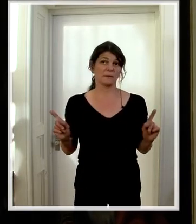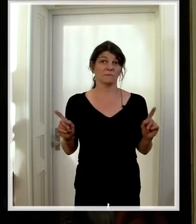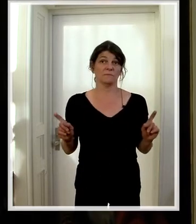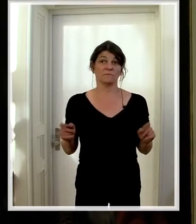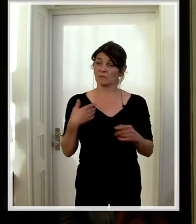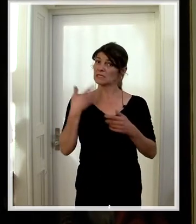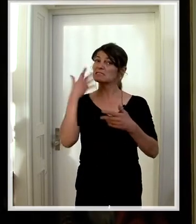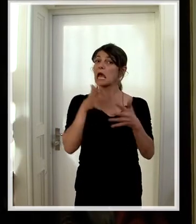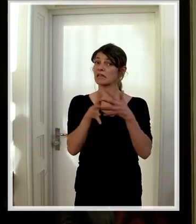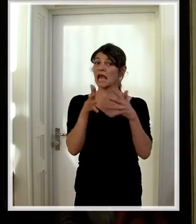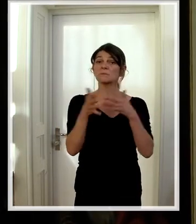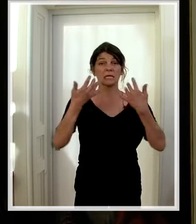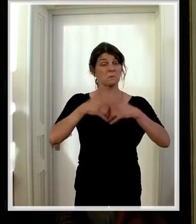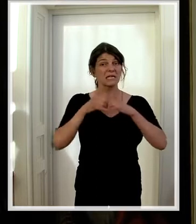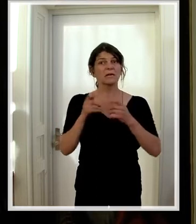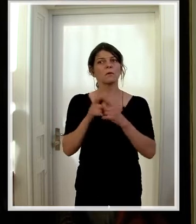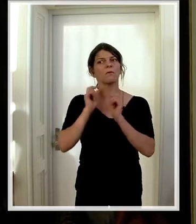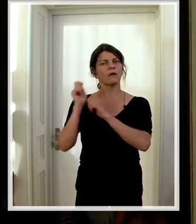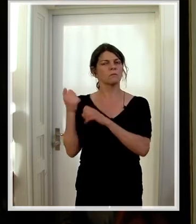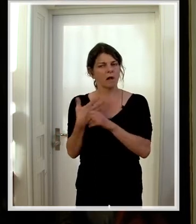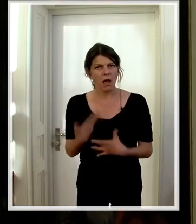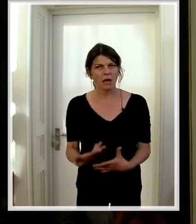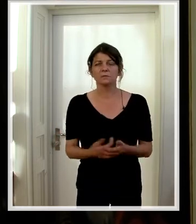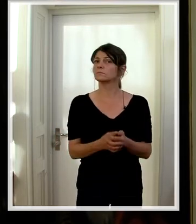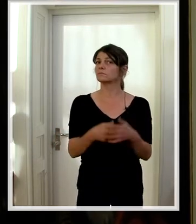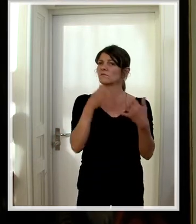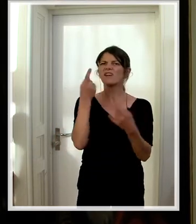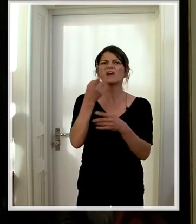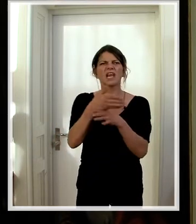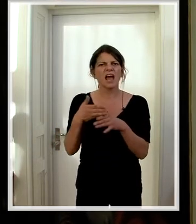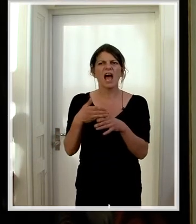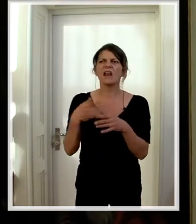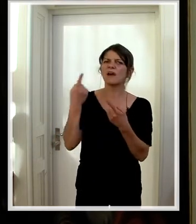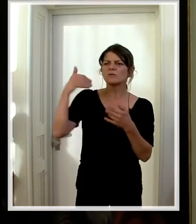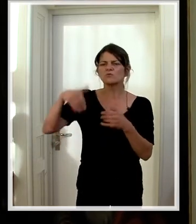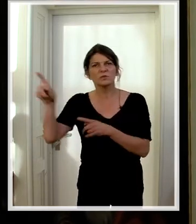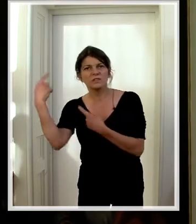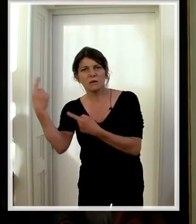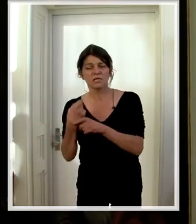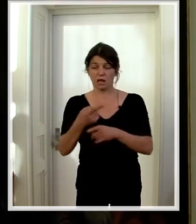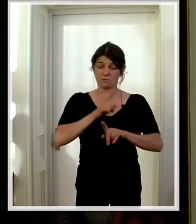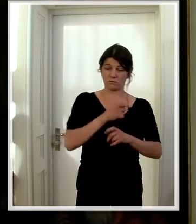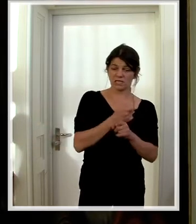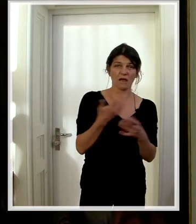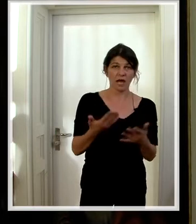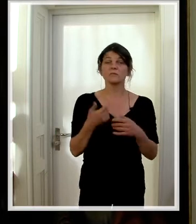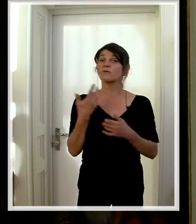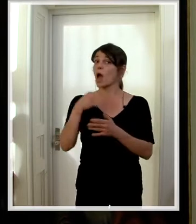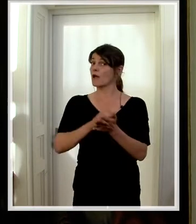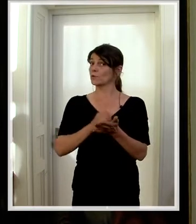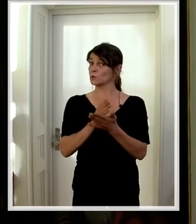sehr transparent im Bericht und Antrag ausgeführt, welche Teil, welche Seite tragen soll. Es ist ja so, wir haben von Anfang an